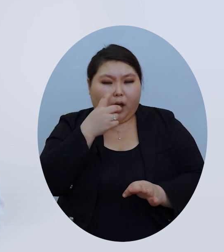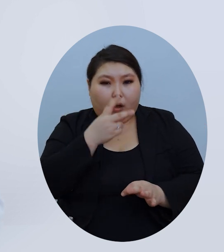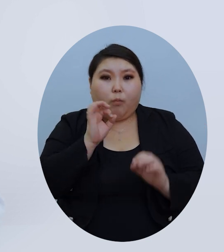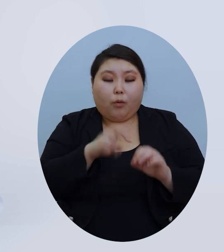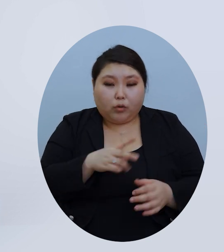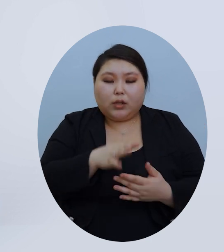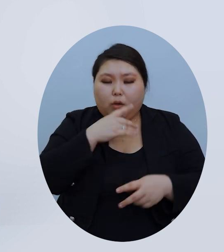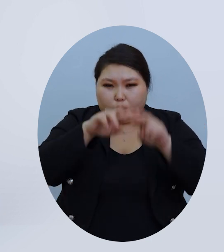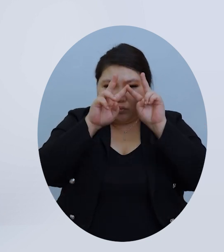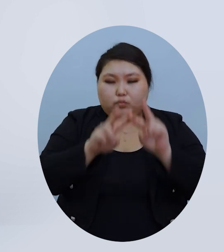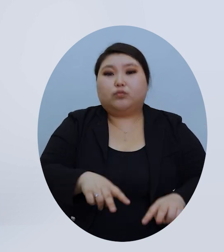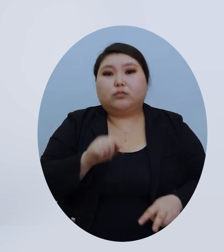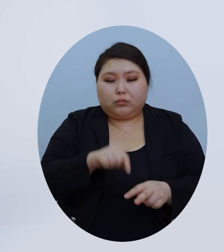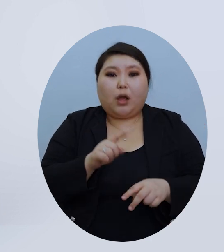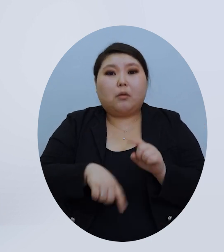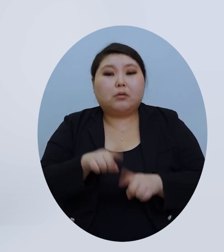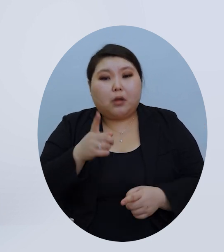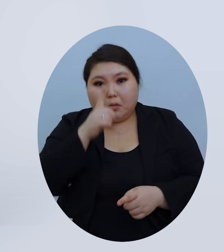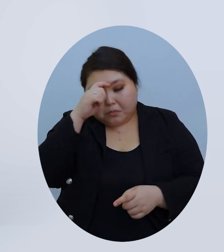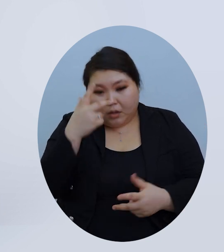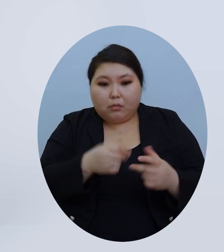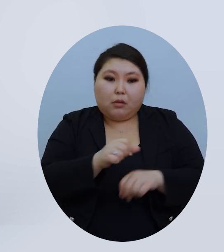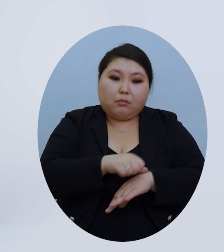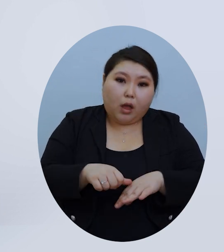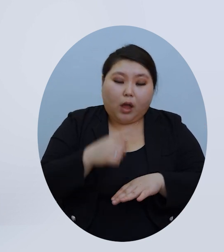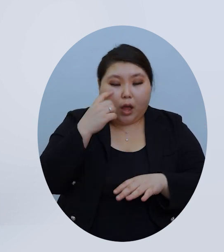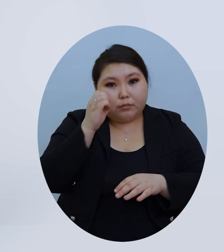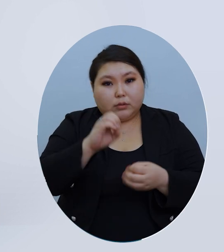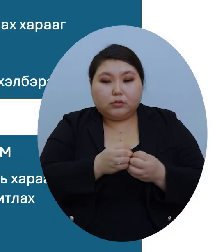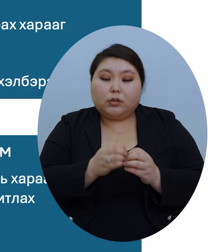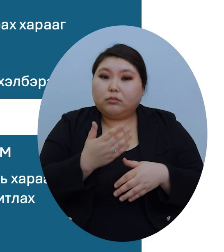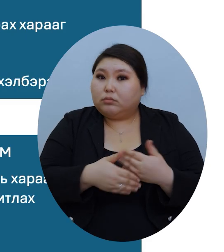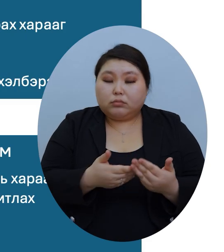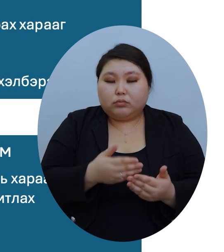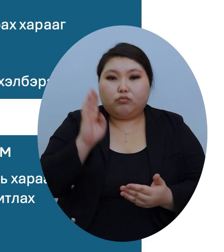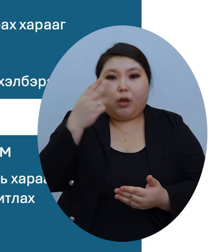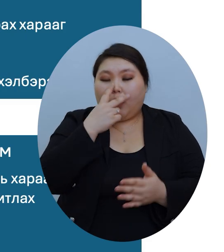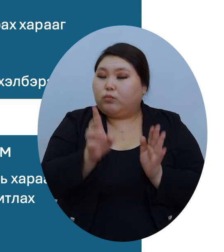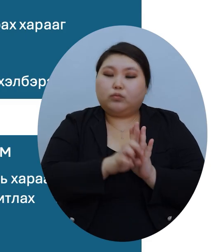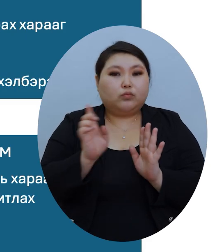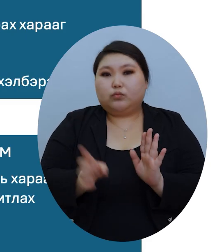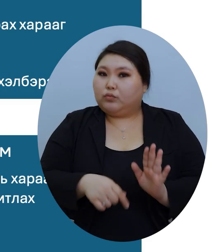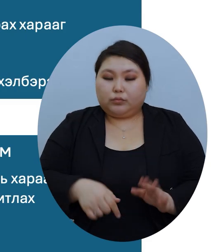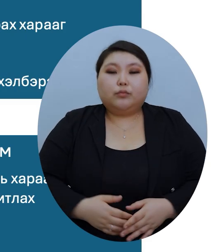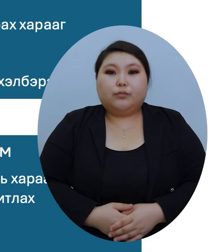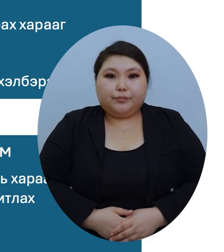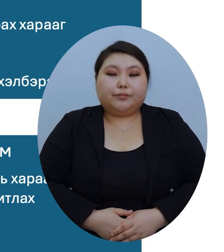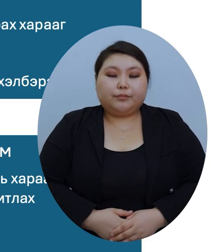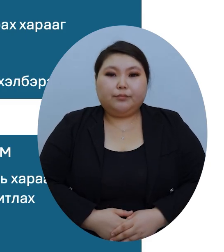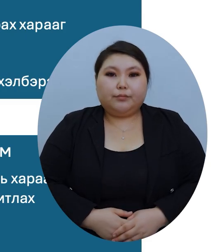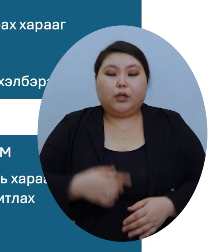нэгэн эмчилгээ, мэс засал, хараа тэглэх ажилбар хийгээд тод харах боломжгүй байдаг. Хугарлын гажигаас хэрхэн сэргийлэх